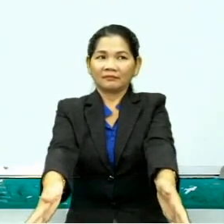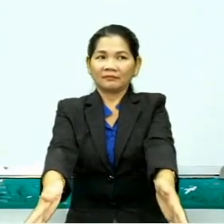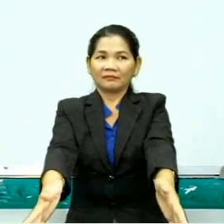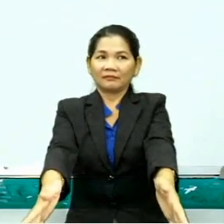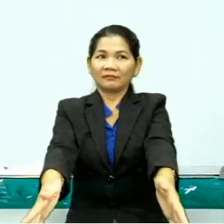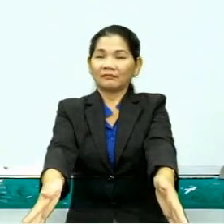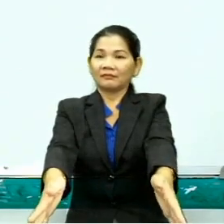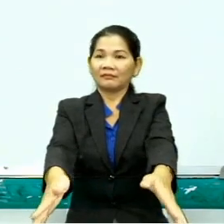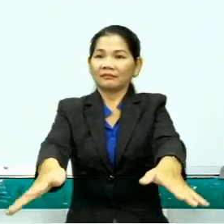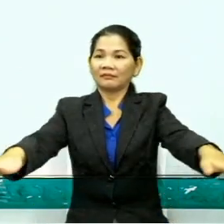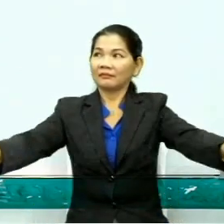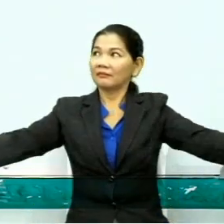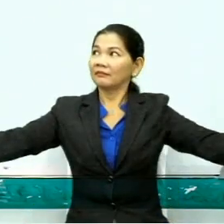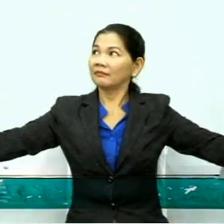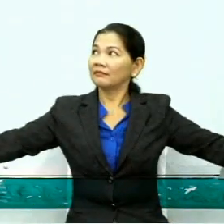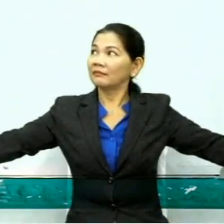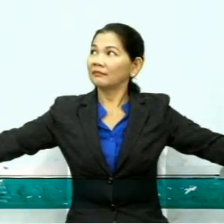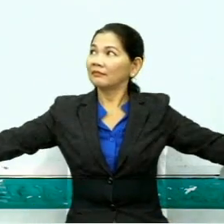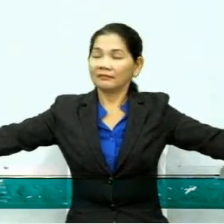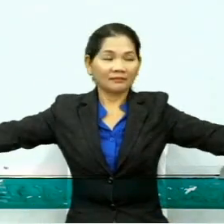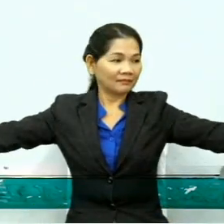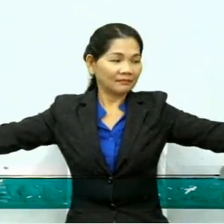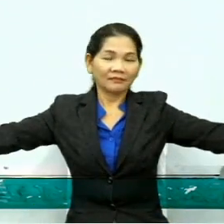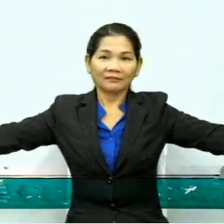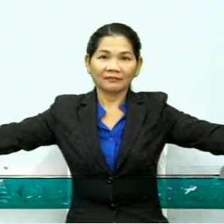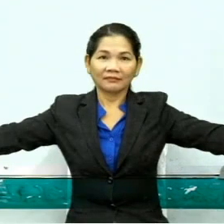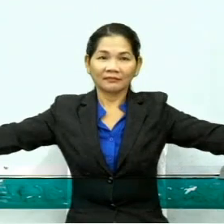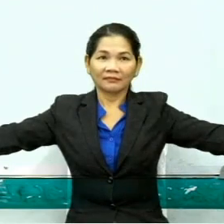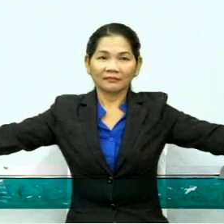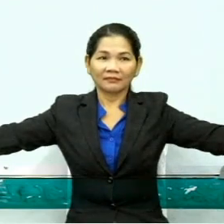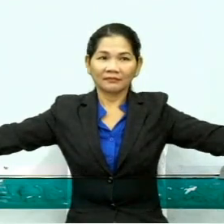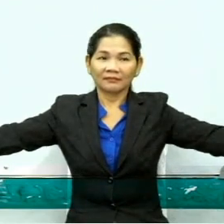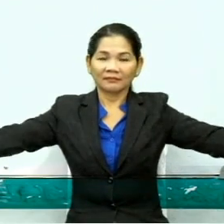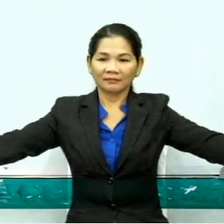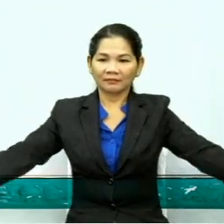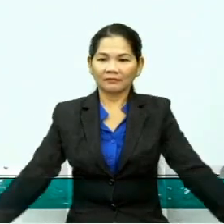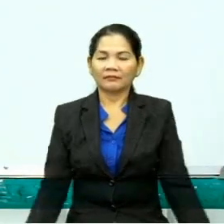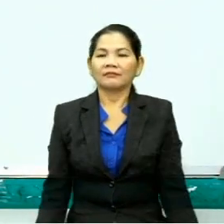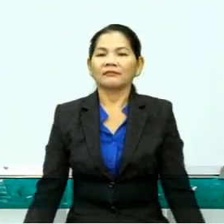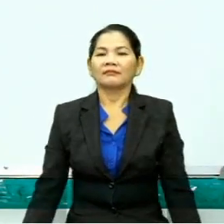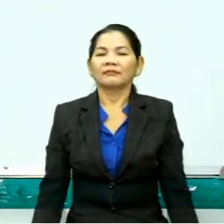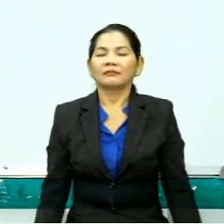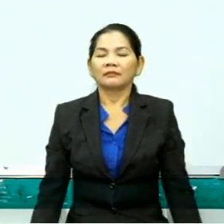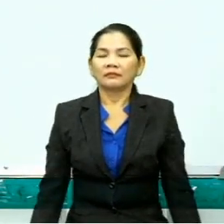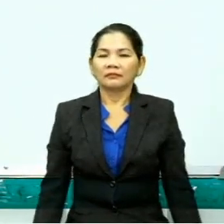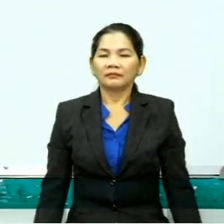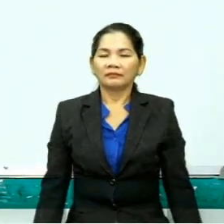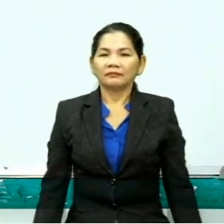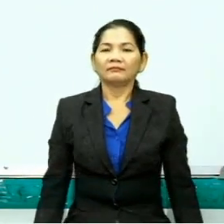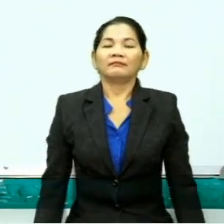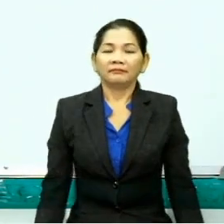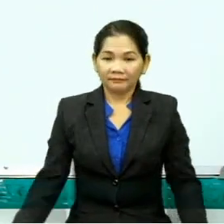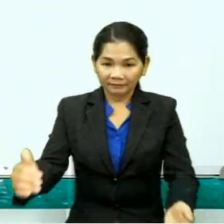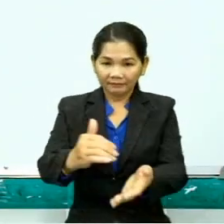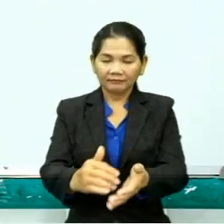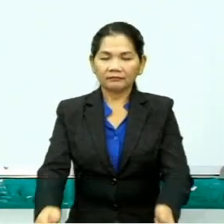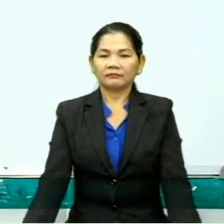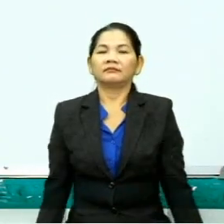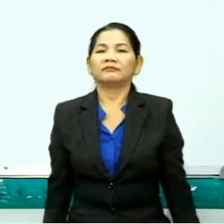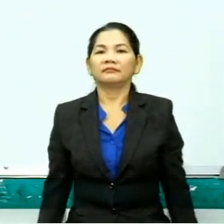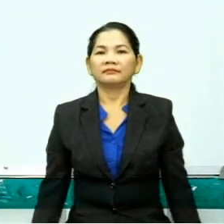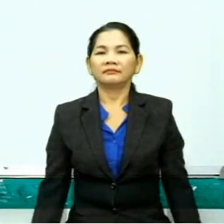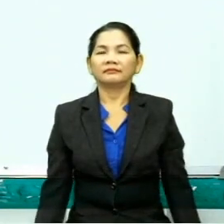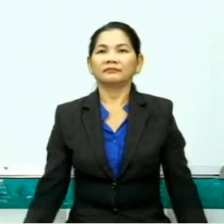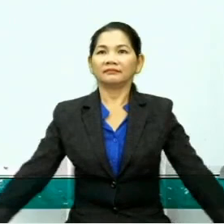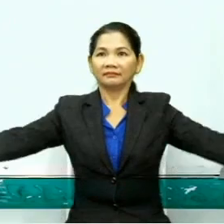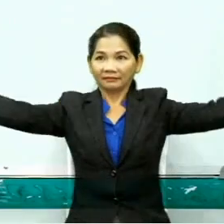đầy chà thật kháng rồi hãy dẫn đạo sở tạp đoàn khu nó con chà tả lỡ mà đoàn tiết chà dừng lược